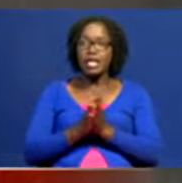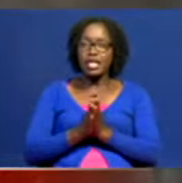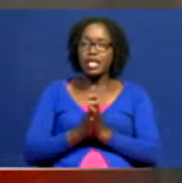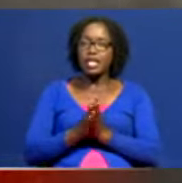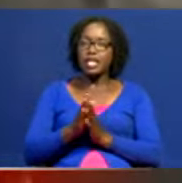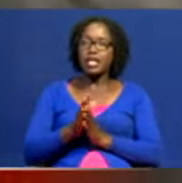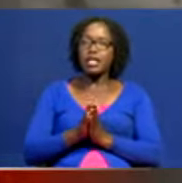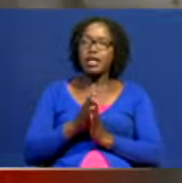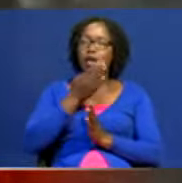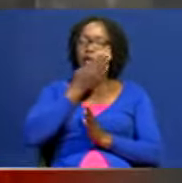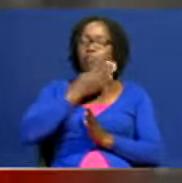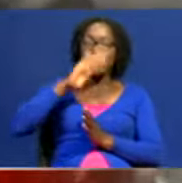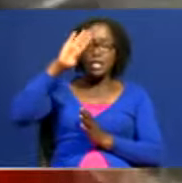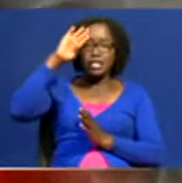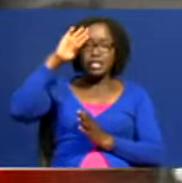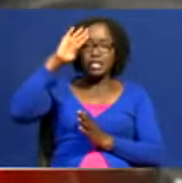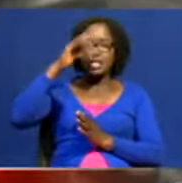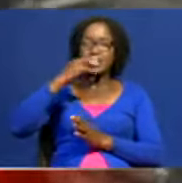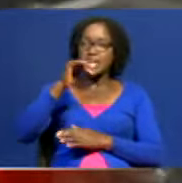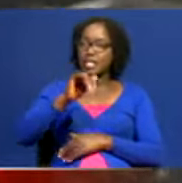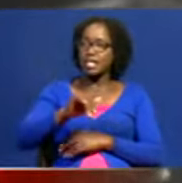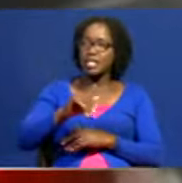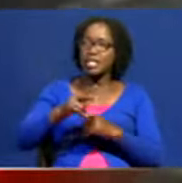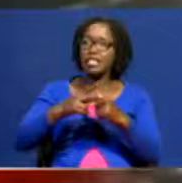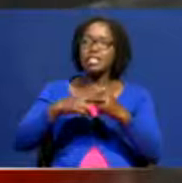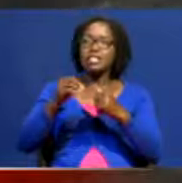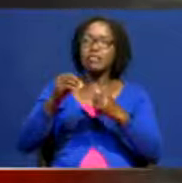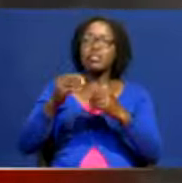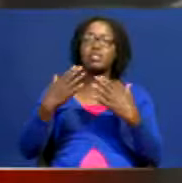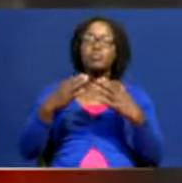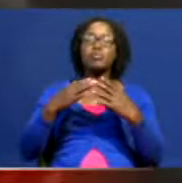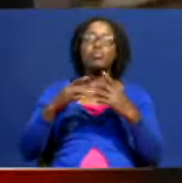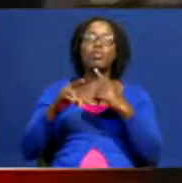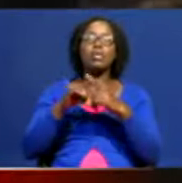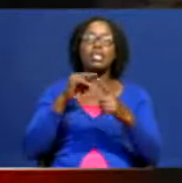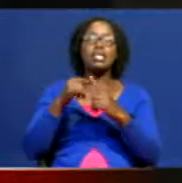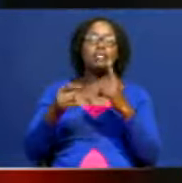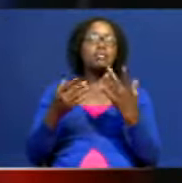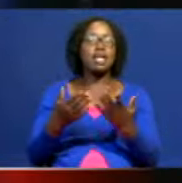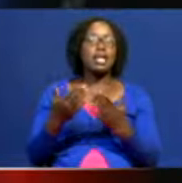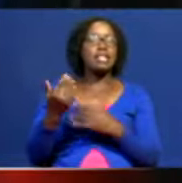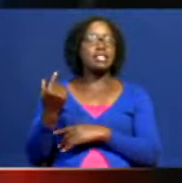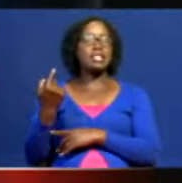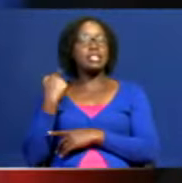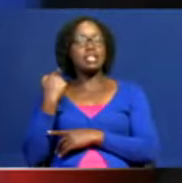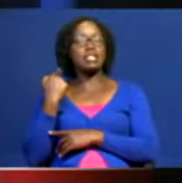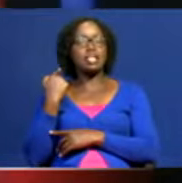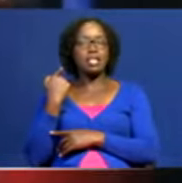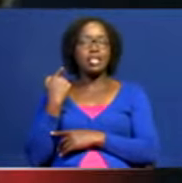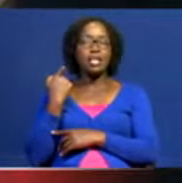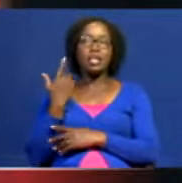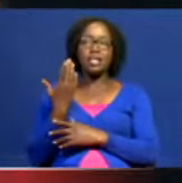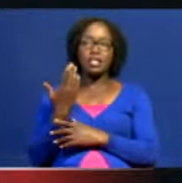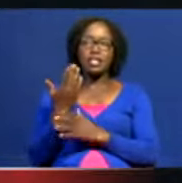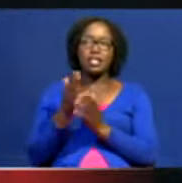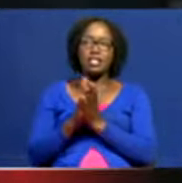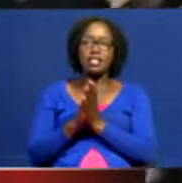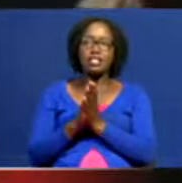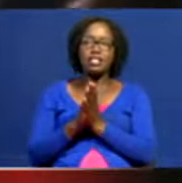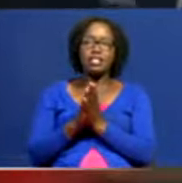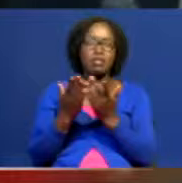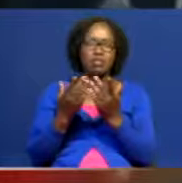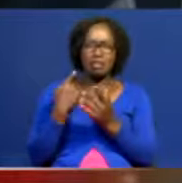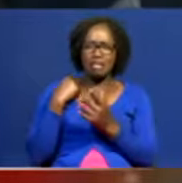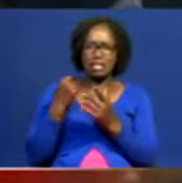Gaza imedai kwamba watu 70 waliuawa jana jioni katika kambi la wakimbizi ya Maghazi kufuatia shambulizi la hivi